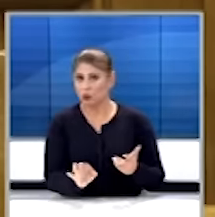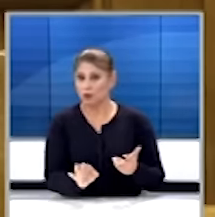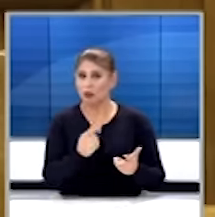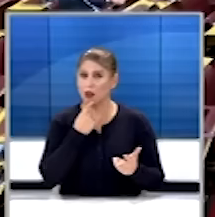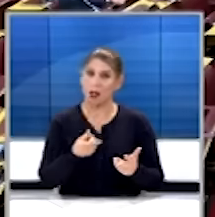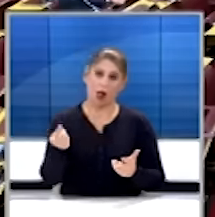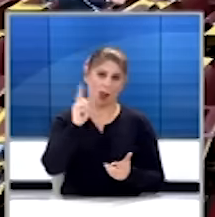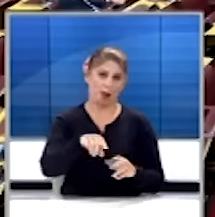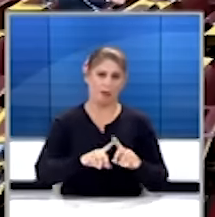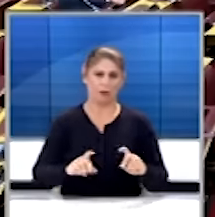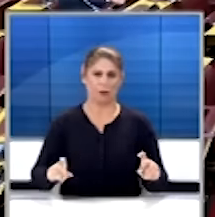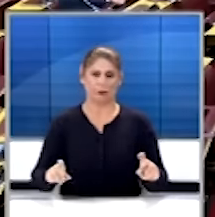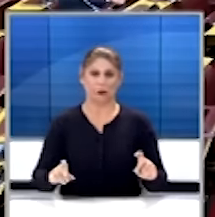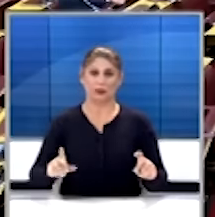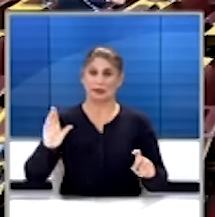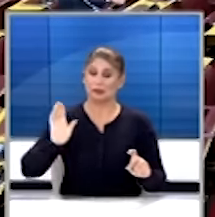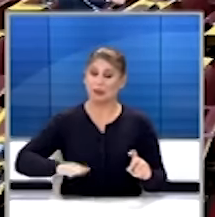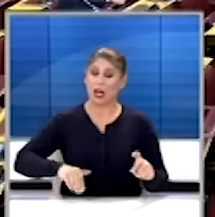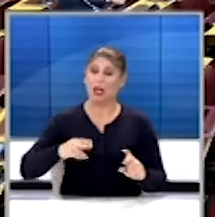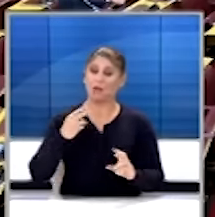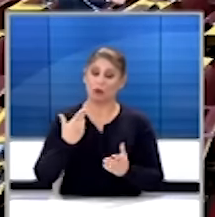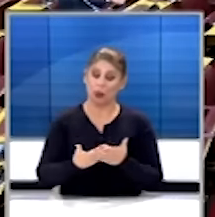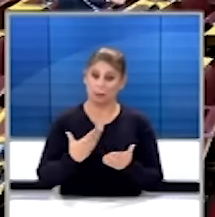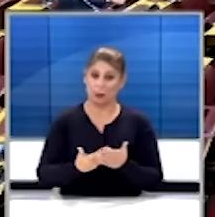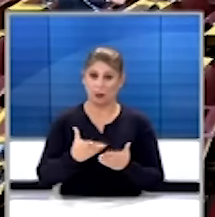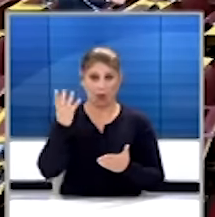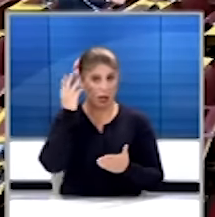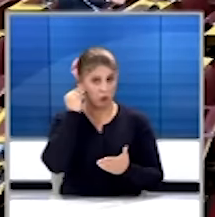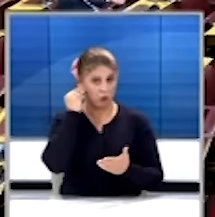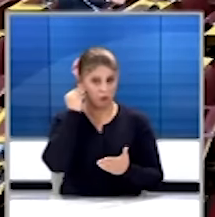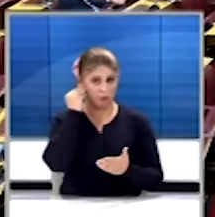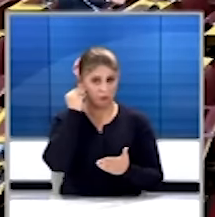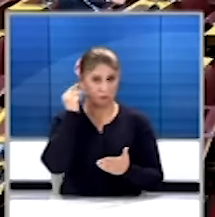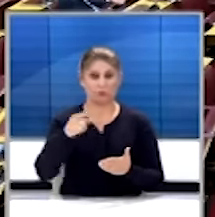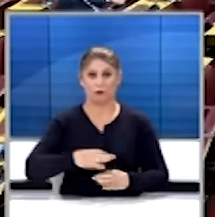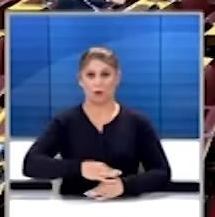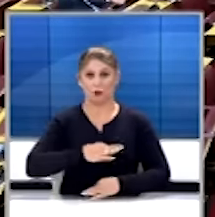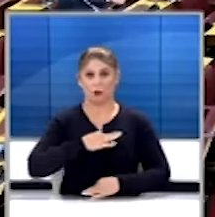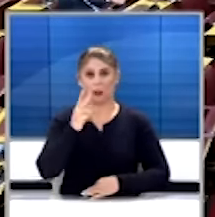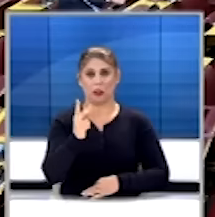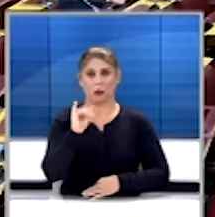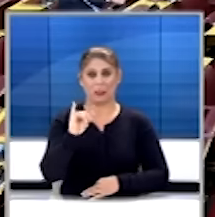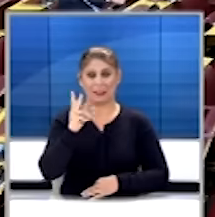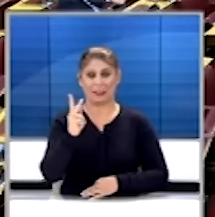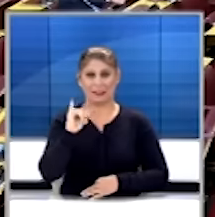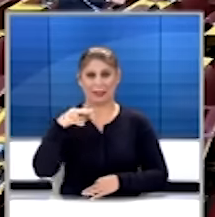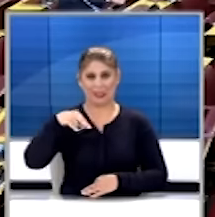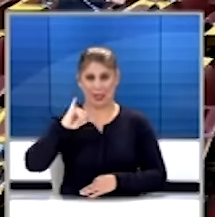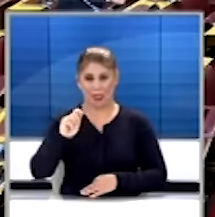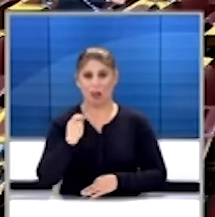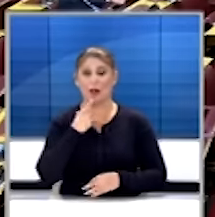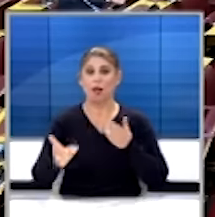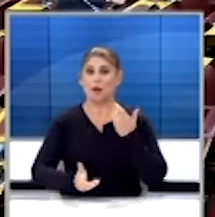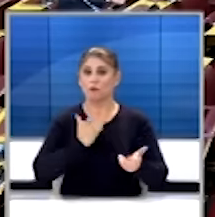λέει άλλα. Τελευταίο λαμπρό επιχείρημα που ακούσαμε και από τον κύριο Κικίλια είναι ότι τα